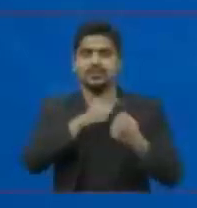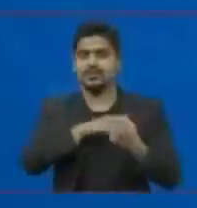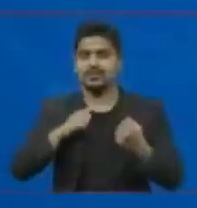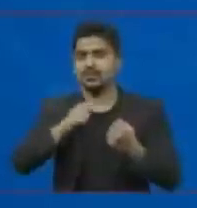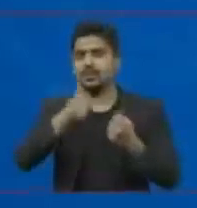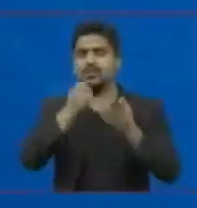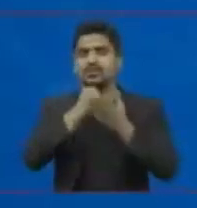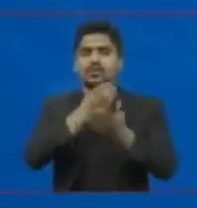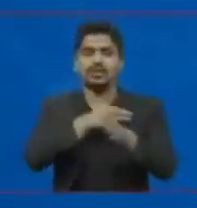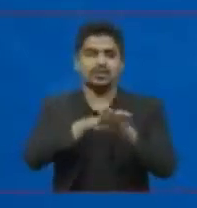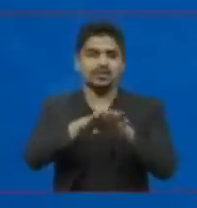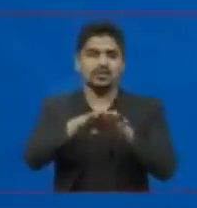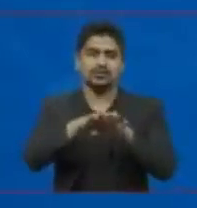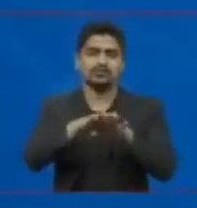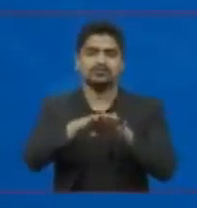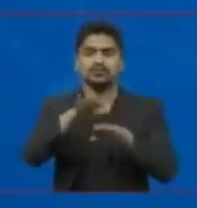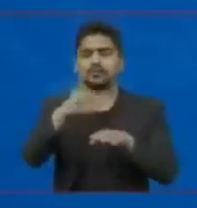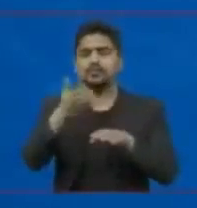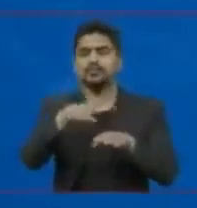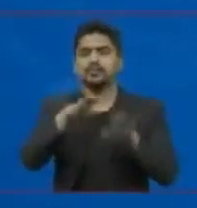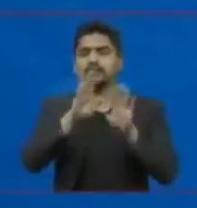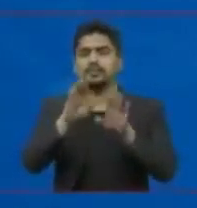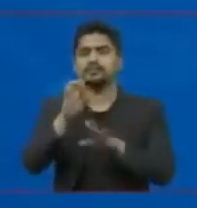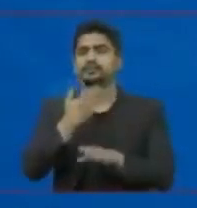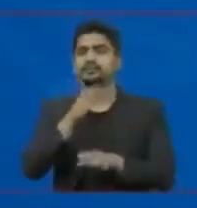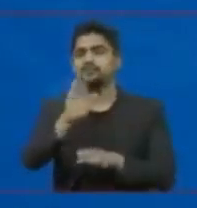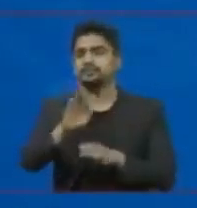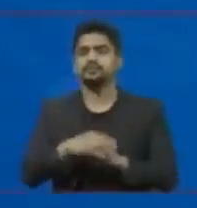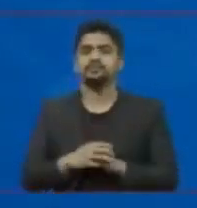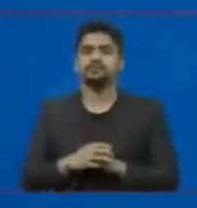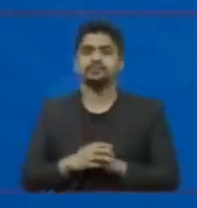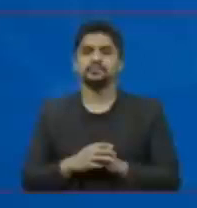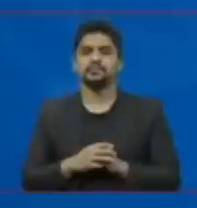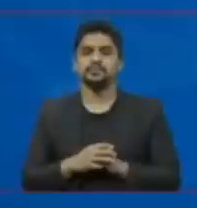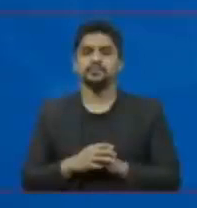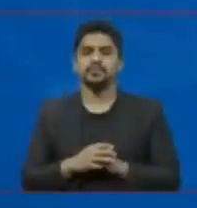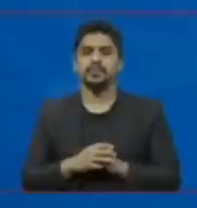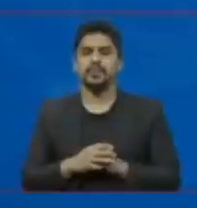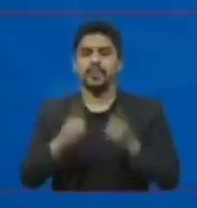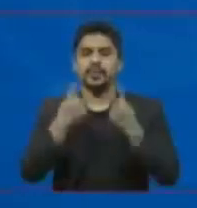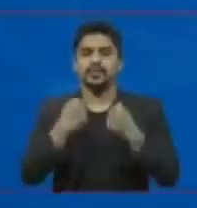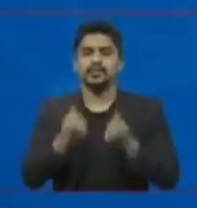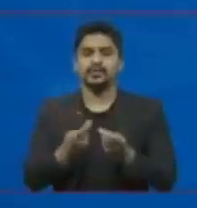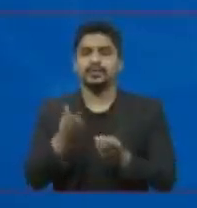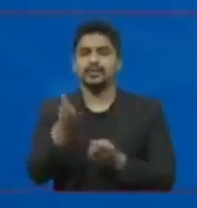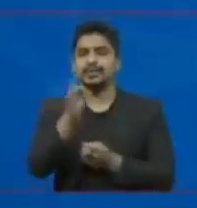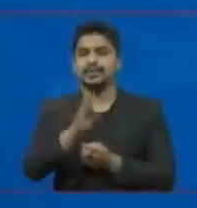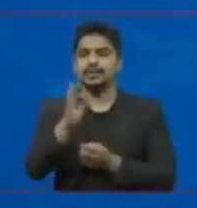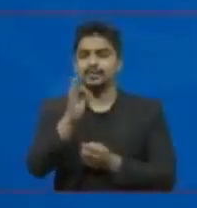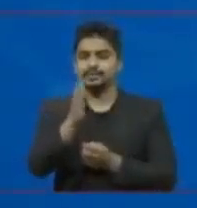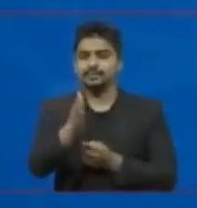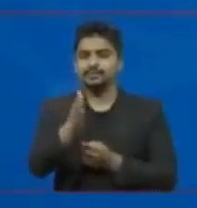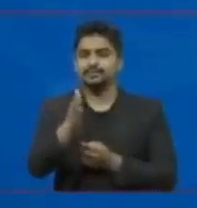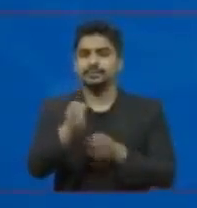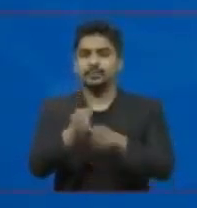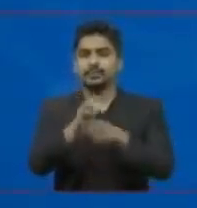मिलेर नयाँ सरकार बनाउने कोसिस भइरहेको छ। बढ्दो खडेरीसँगै नेपालमा माग उच्च हुँदा भारतबाट आयात हुने बिजुलीको मात्रा पनि बढ्दै गएको